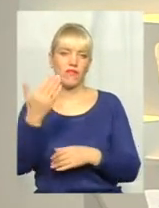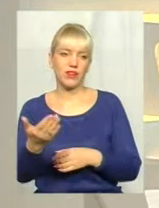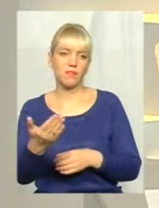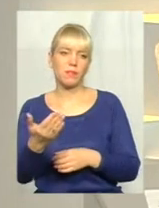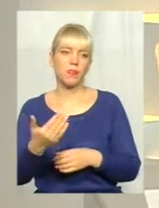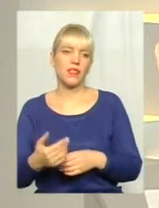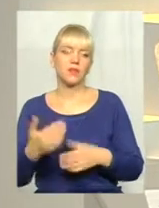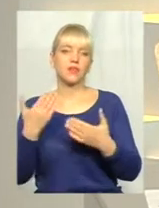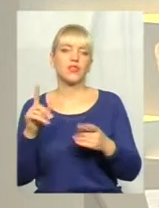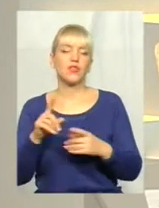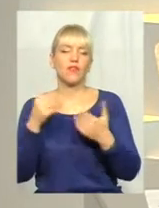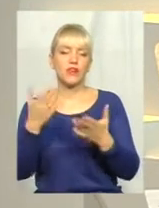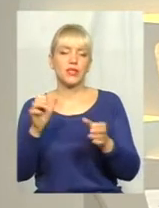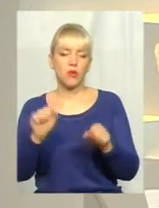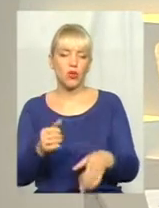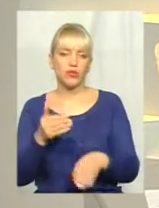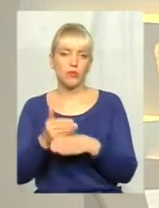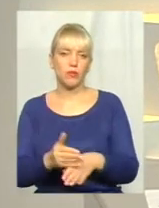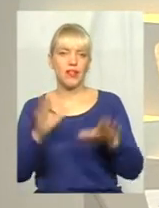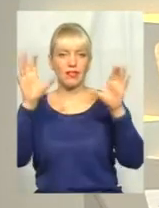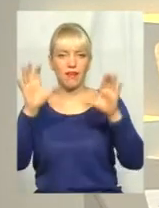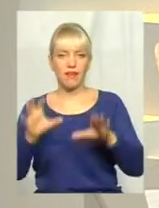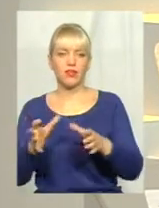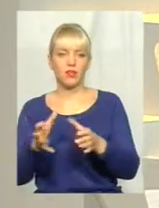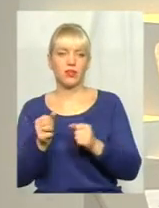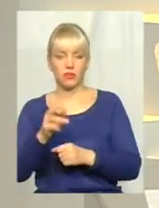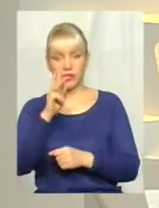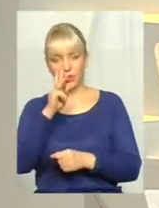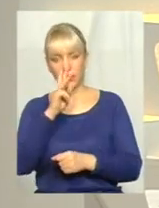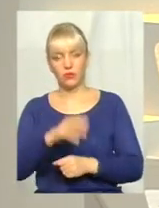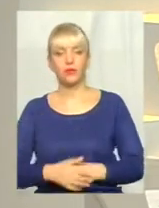власне, ви змогли допомогти їм легально отримувати зарплату?